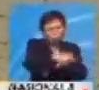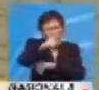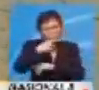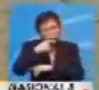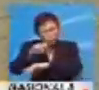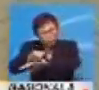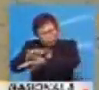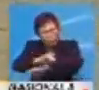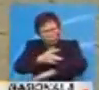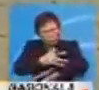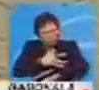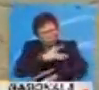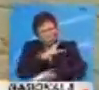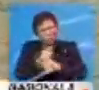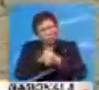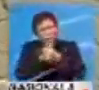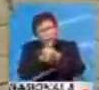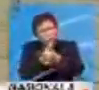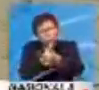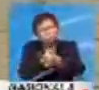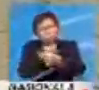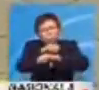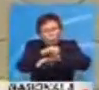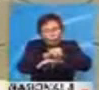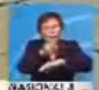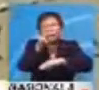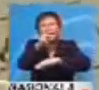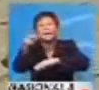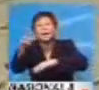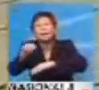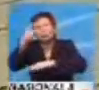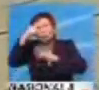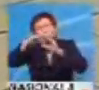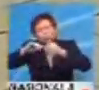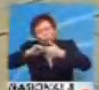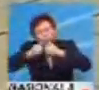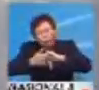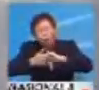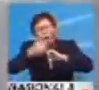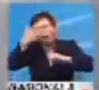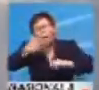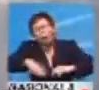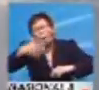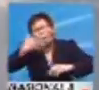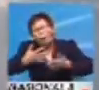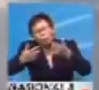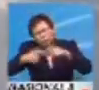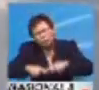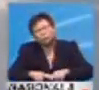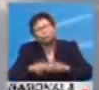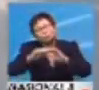PK dan mengikuti serangan Kementerian Kesehatan untuk menangani fenomena gelombang haba